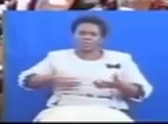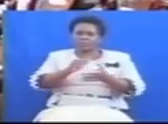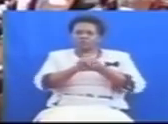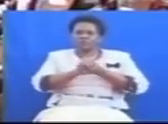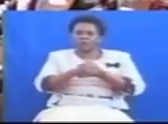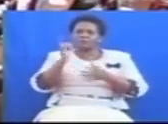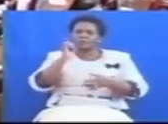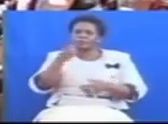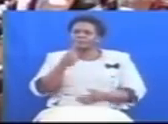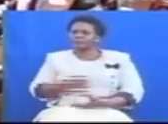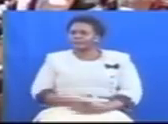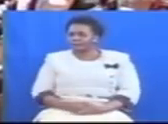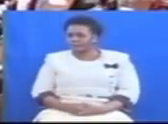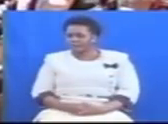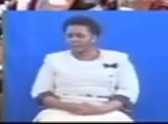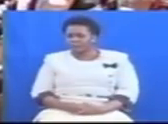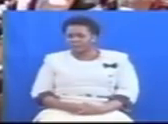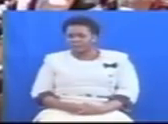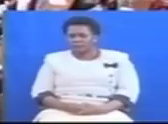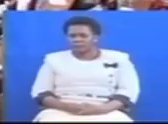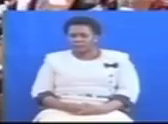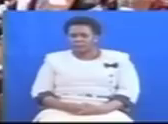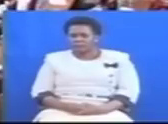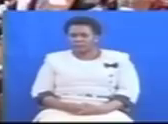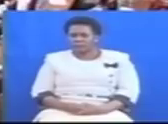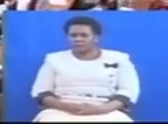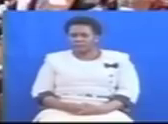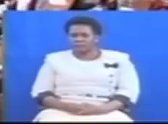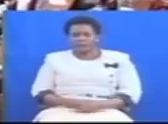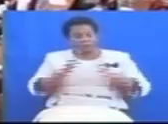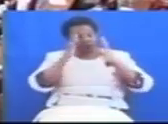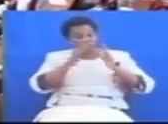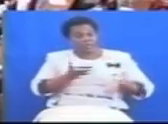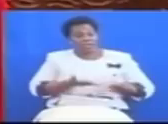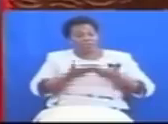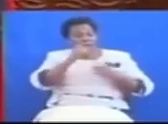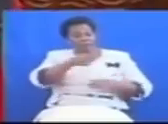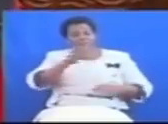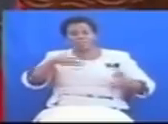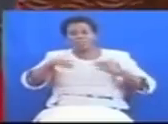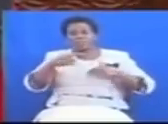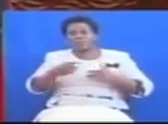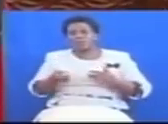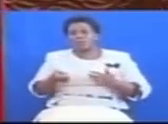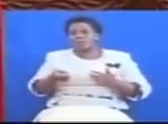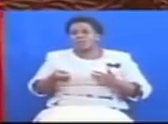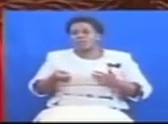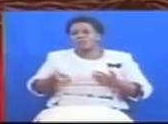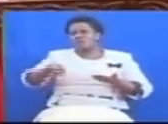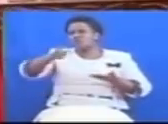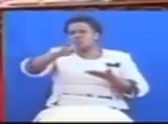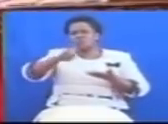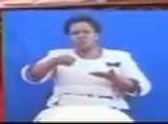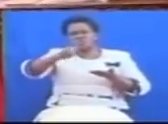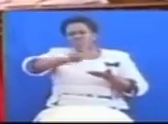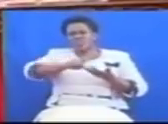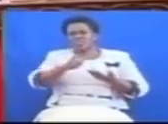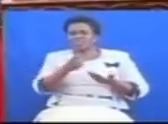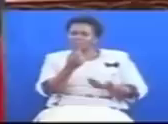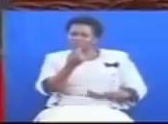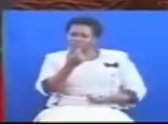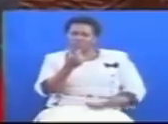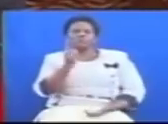Spika, naomba niongezee katika majibu mazuri sana yaliyotolewa na Naibu Waziri katika swala hili hasa